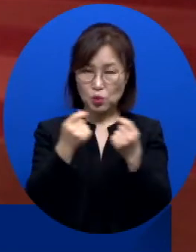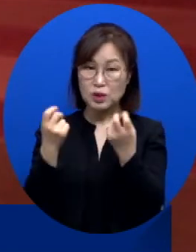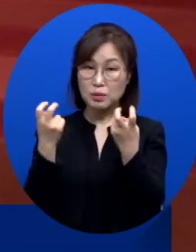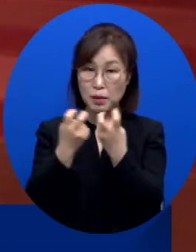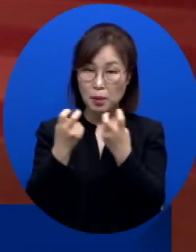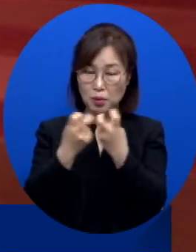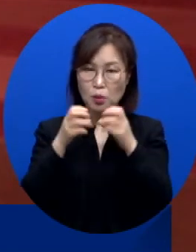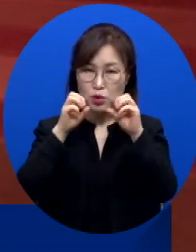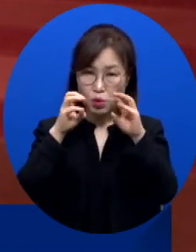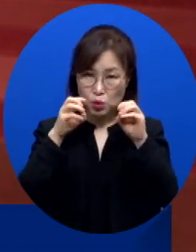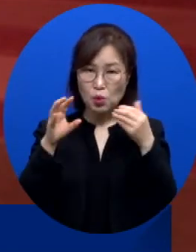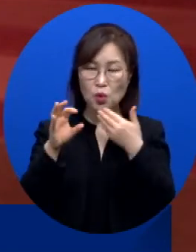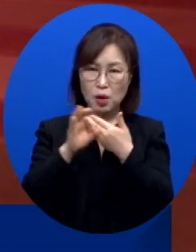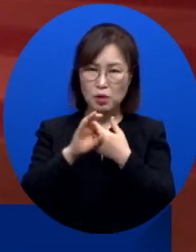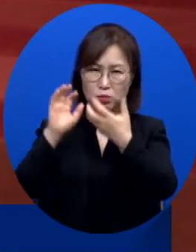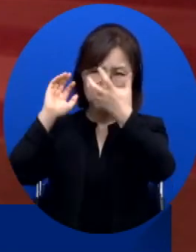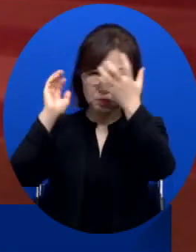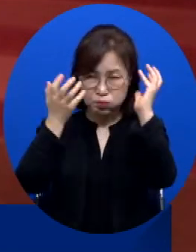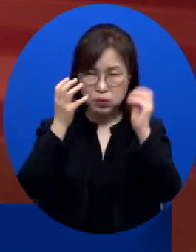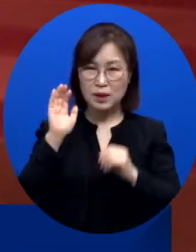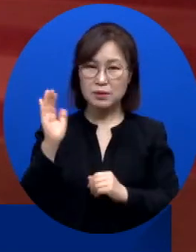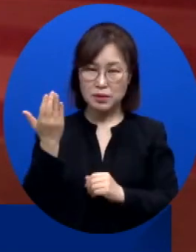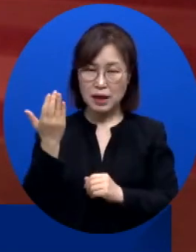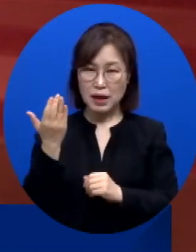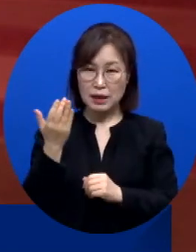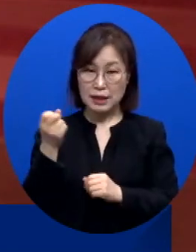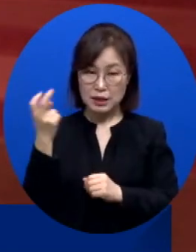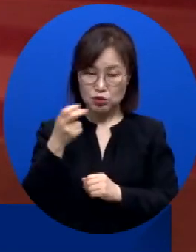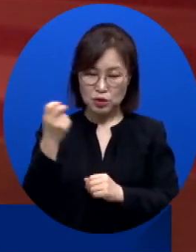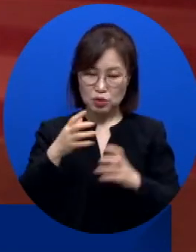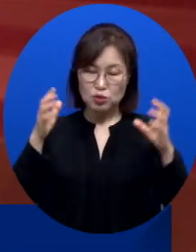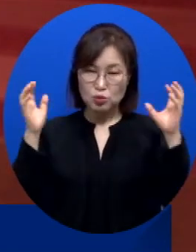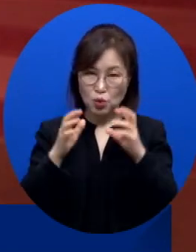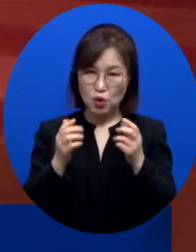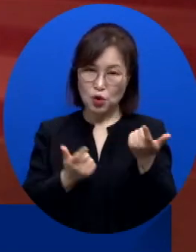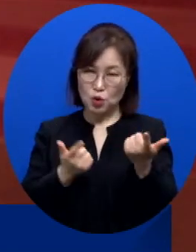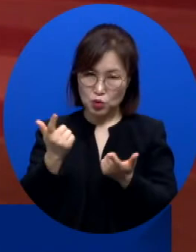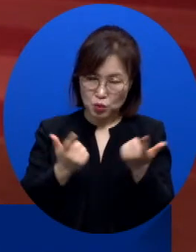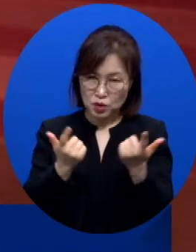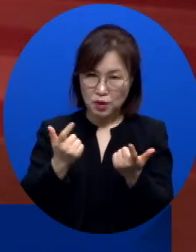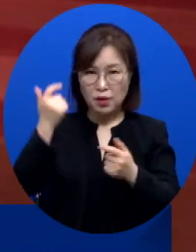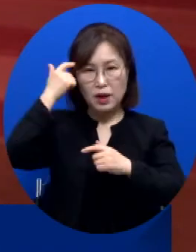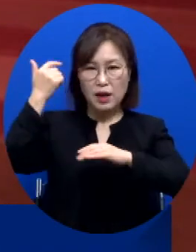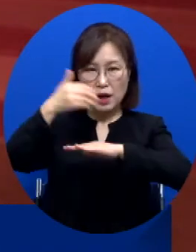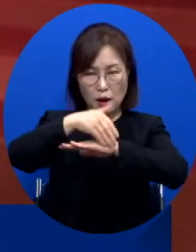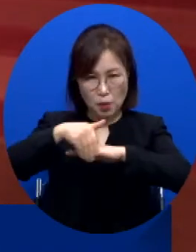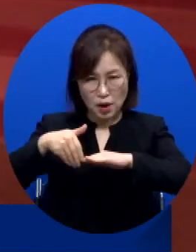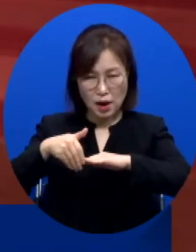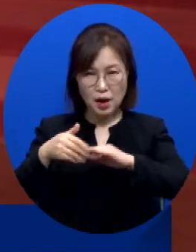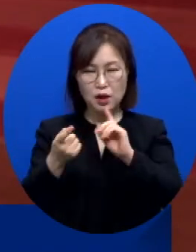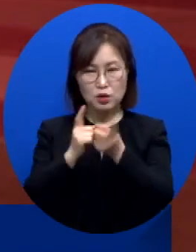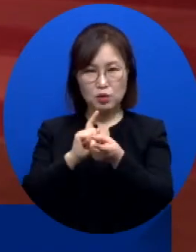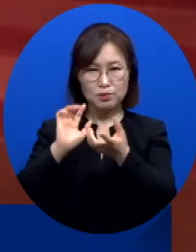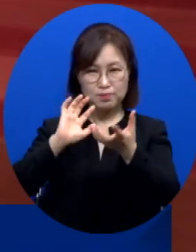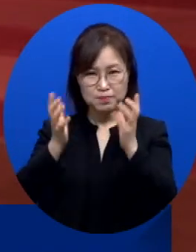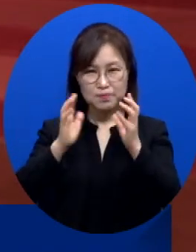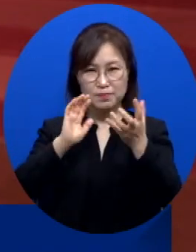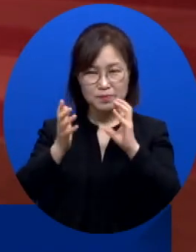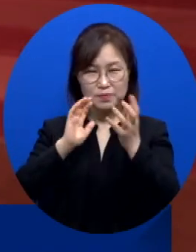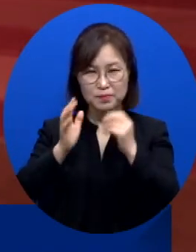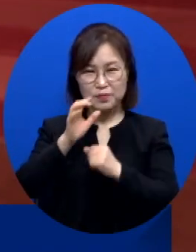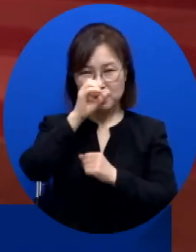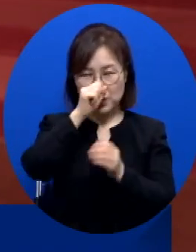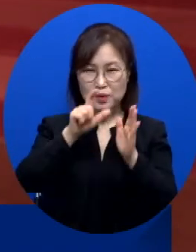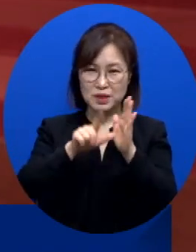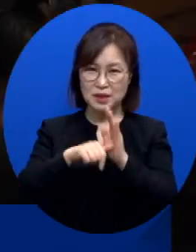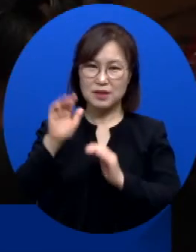뛰어내리면 선교가 엉망이 되는데, 자주 모여서 조정하고 계획하고 또 서로 상의하는 아주 좋은